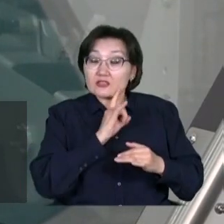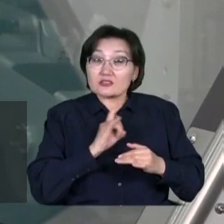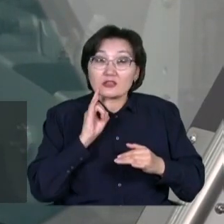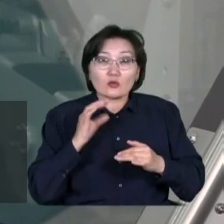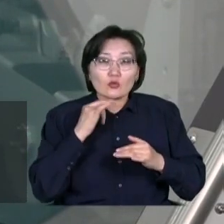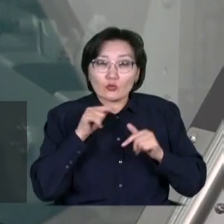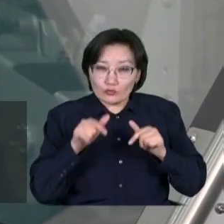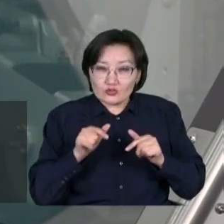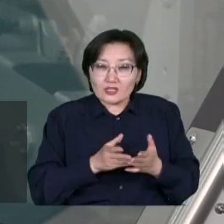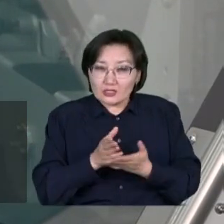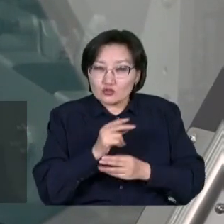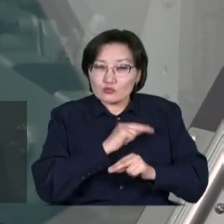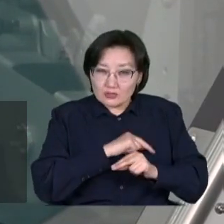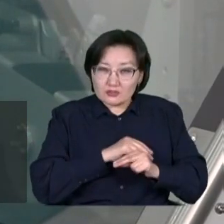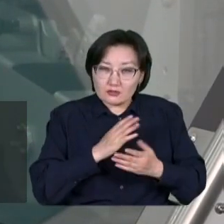көп